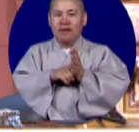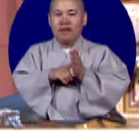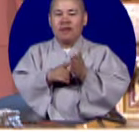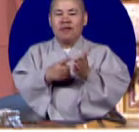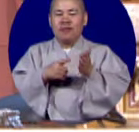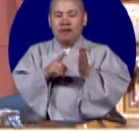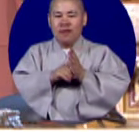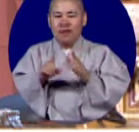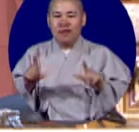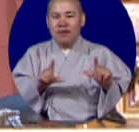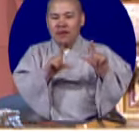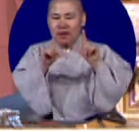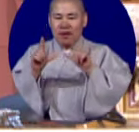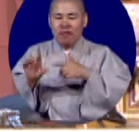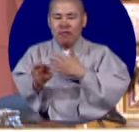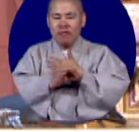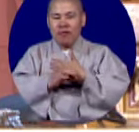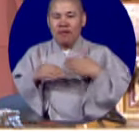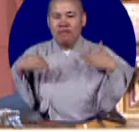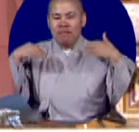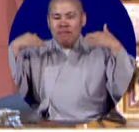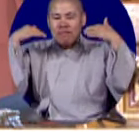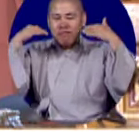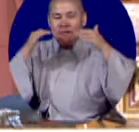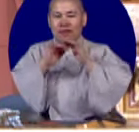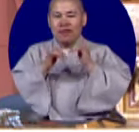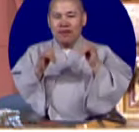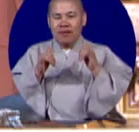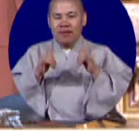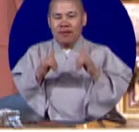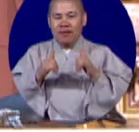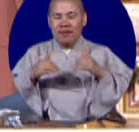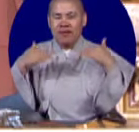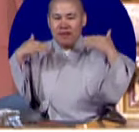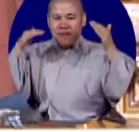철든 사람이라고 그래요. 근데 요새 철이